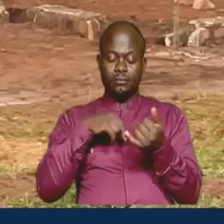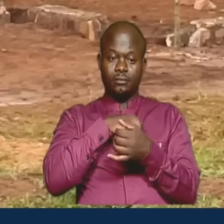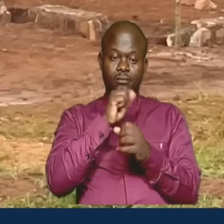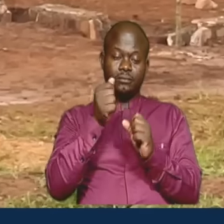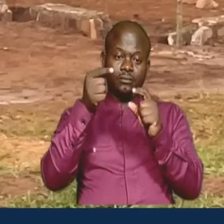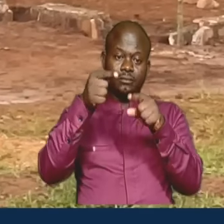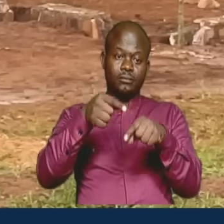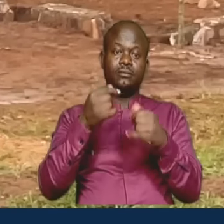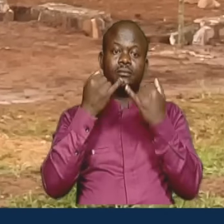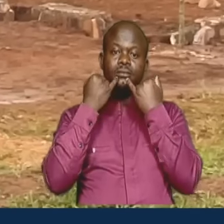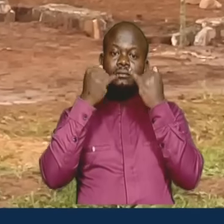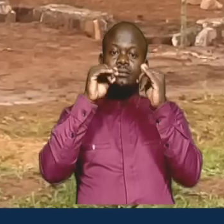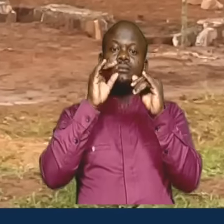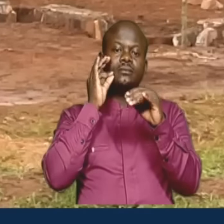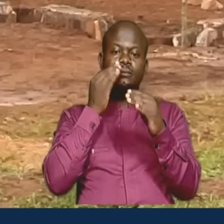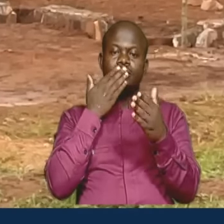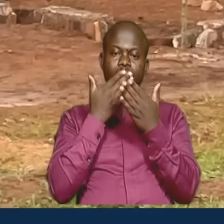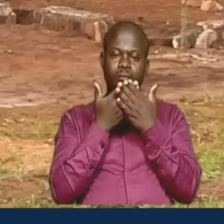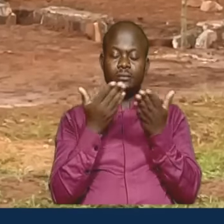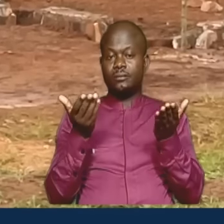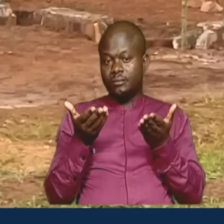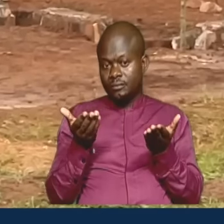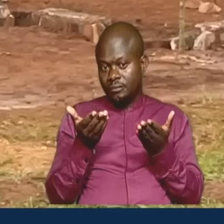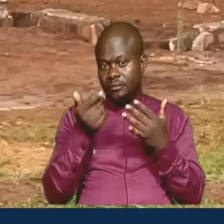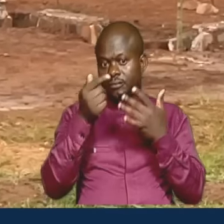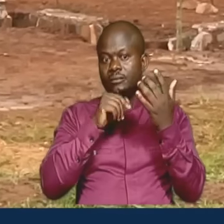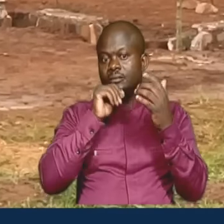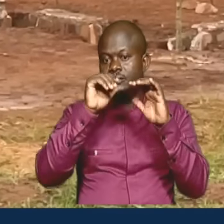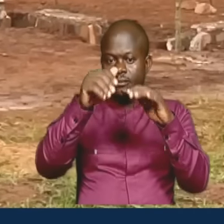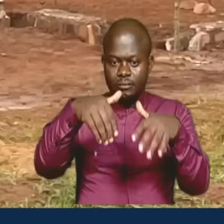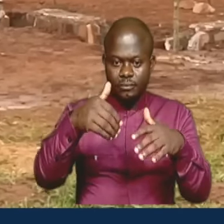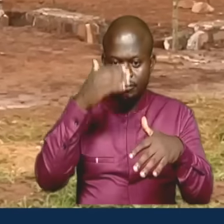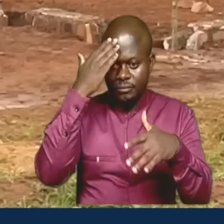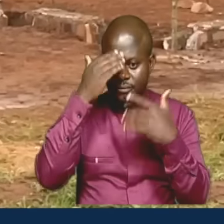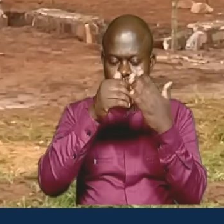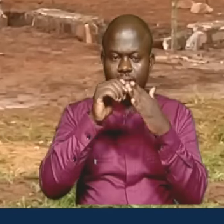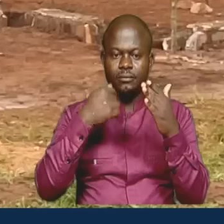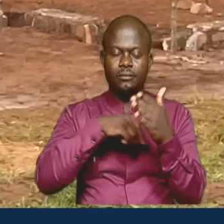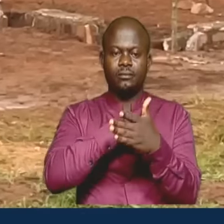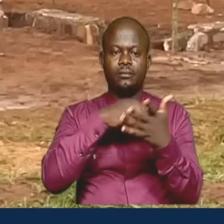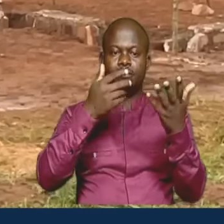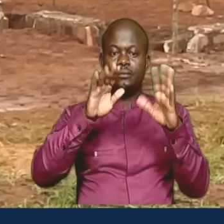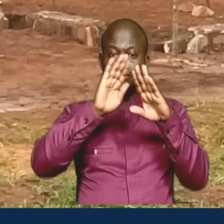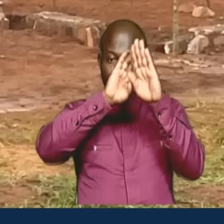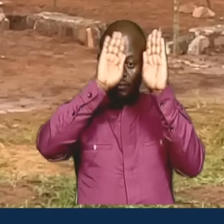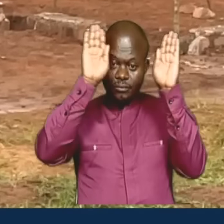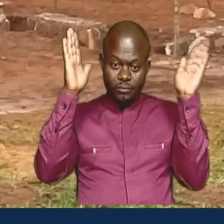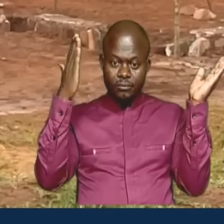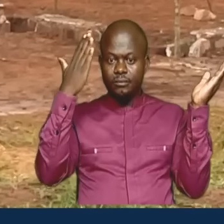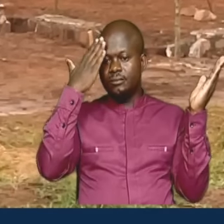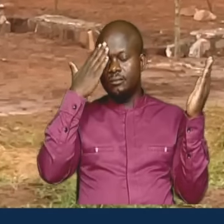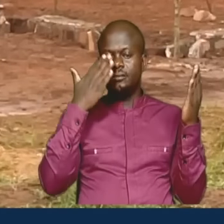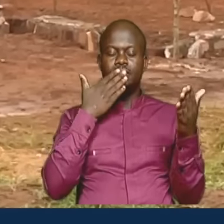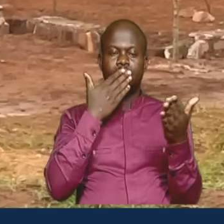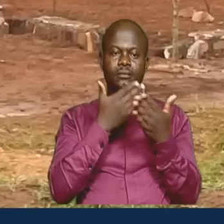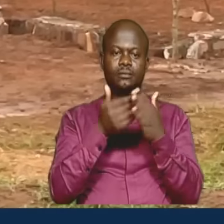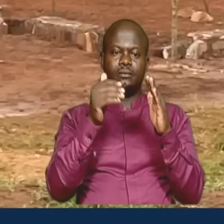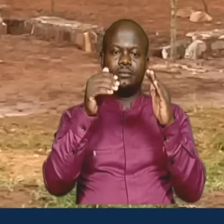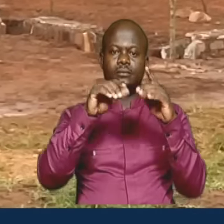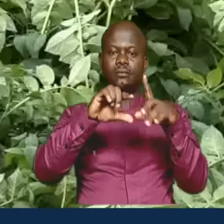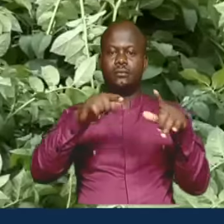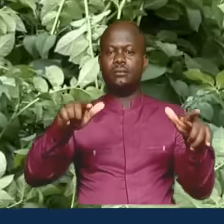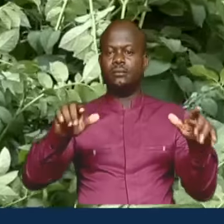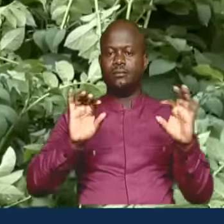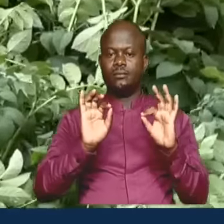nkakubwira ngo imbuto nziza ni iyi, iyi ngiyi wikwirwa uyihinga, kuko tumaze no kumenya kureba neza ubutaka n'igihingwa bubereye